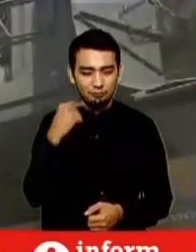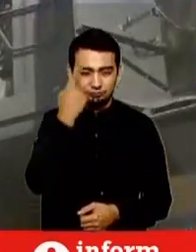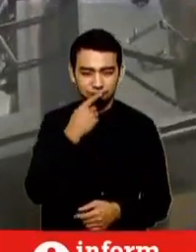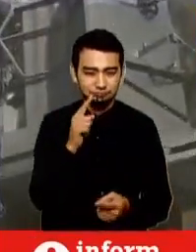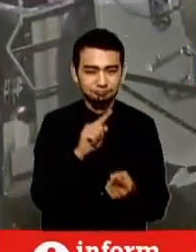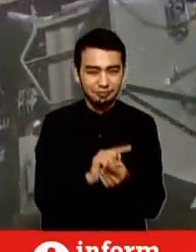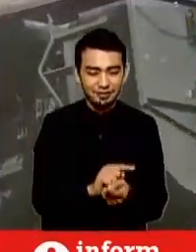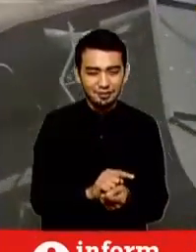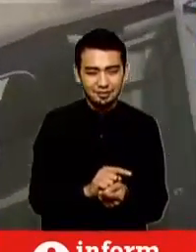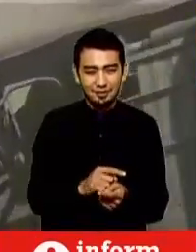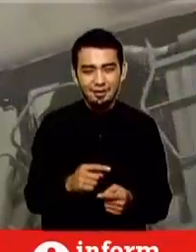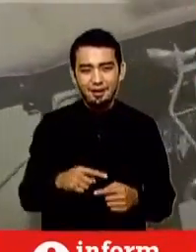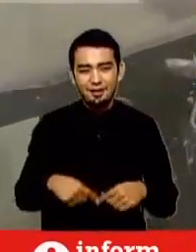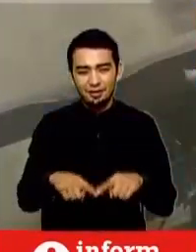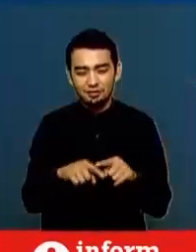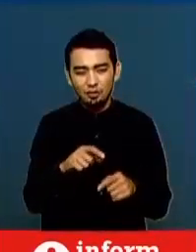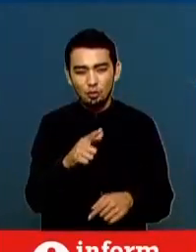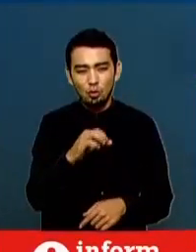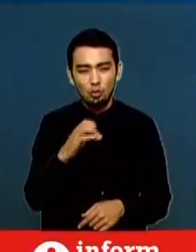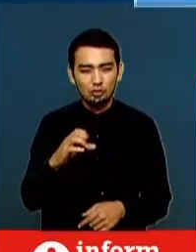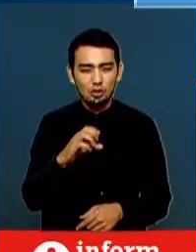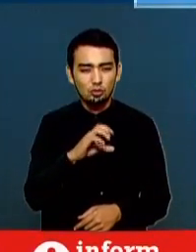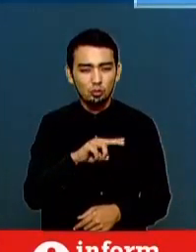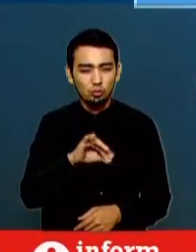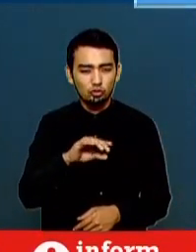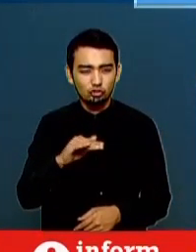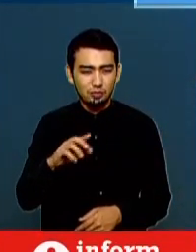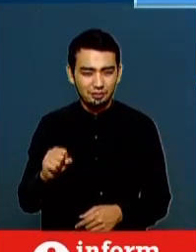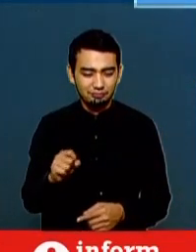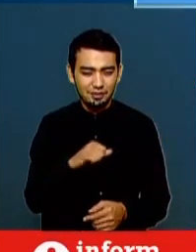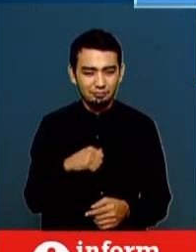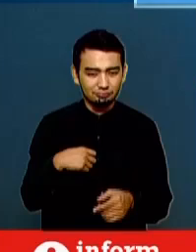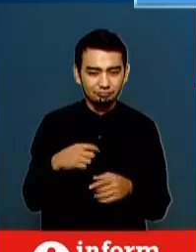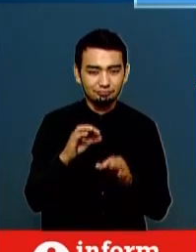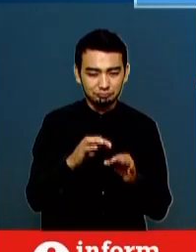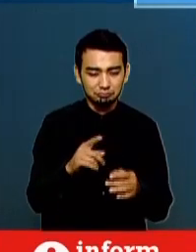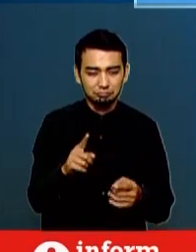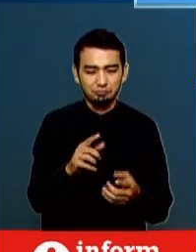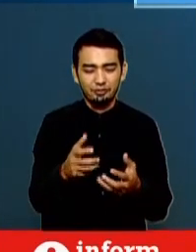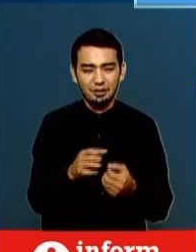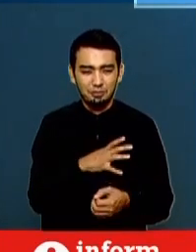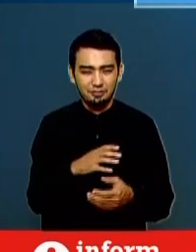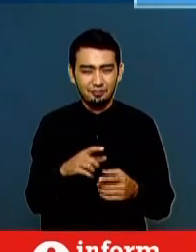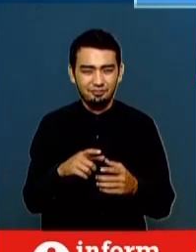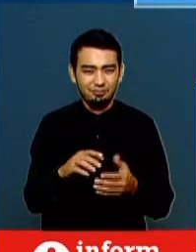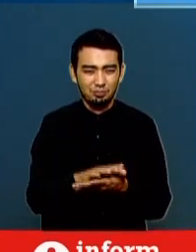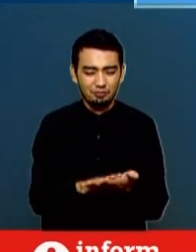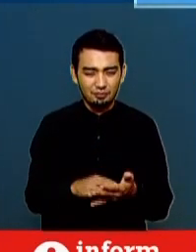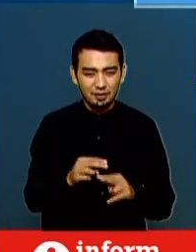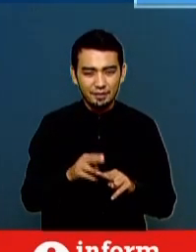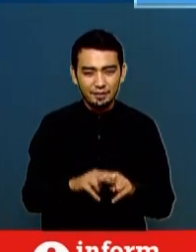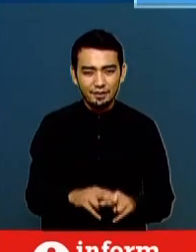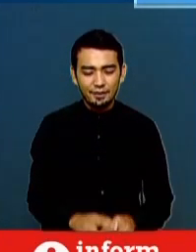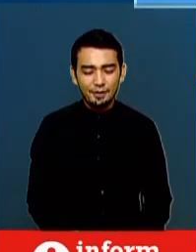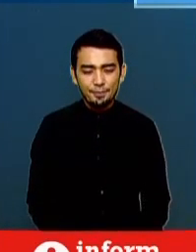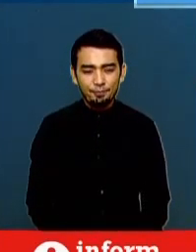департамент агентства по делам госслужбы. Ждали долго, месяца 3, наверное. В итоге, вы сами прекрасно понимаете,